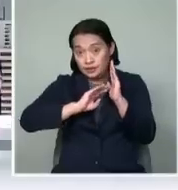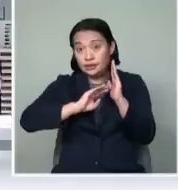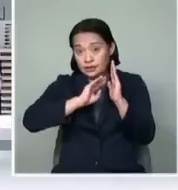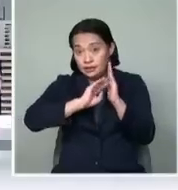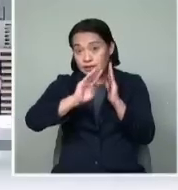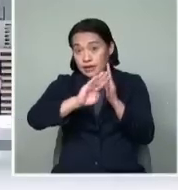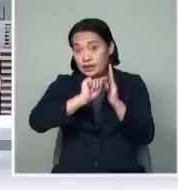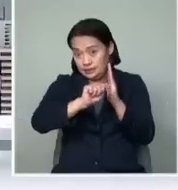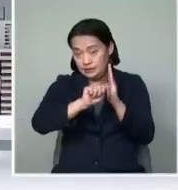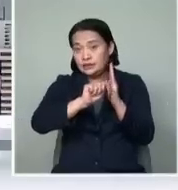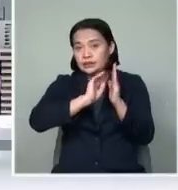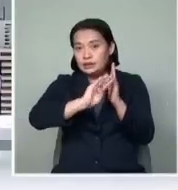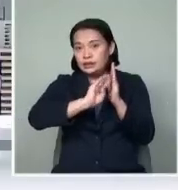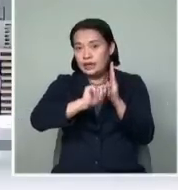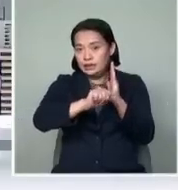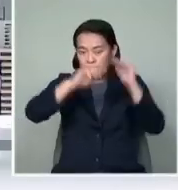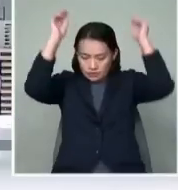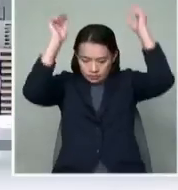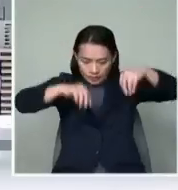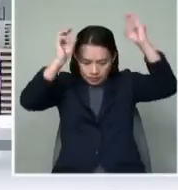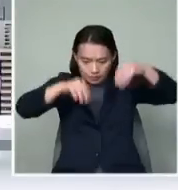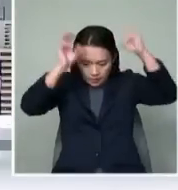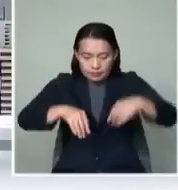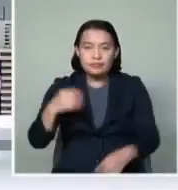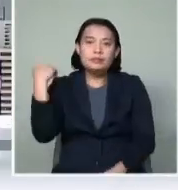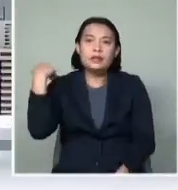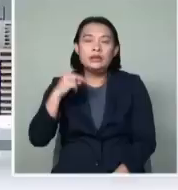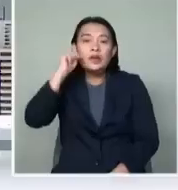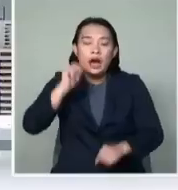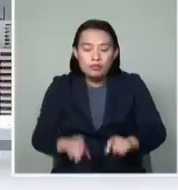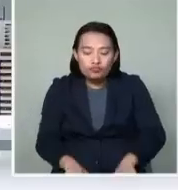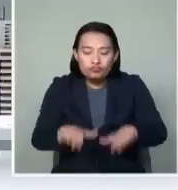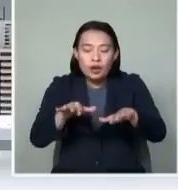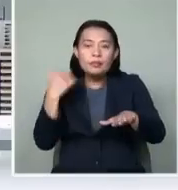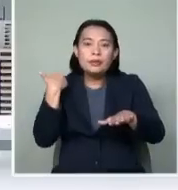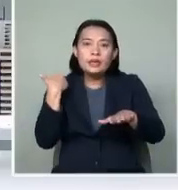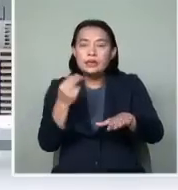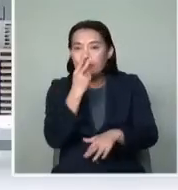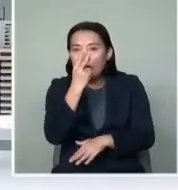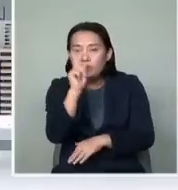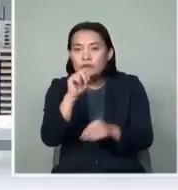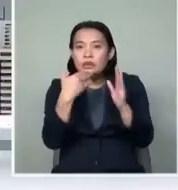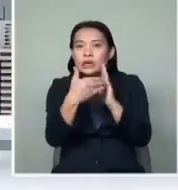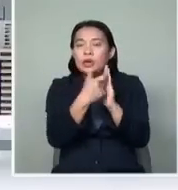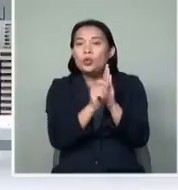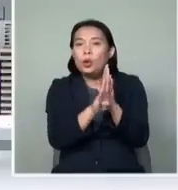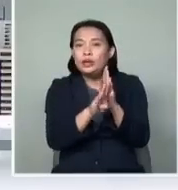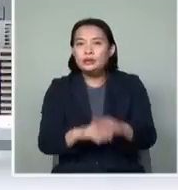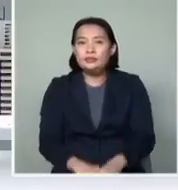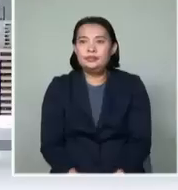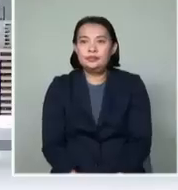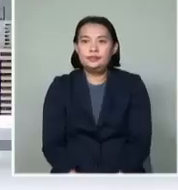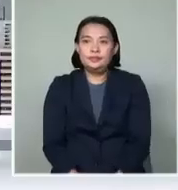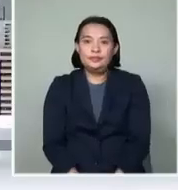จอฝนตกหนักเลยในหลากหลายพื้นที่แล้วก็มีรายงานของน้ำท่วมด้วยนั่นเองจับตาไปที่อุบลราชธานีนะครับตอนนี้